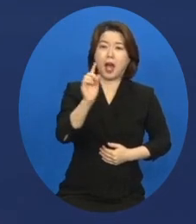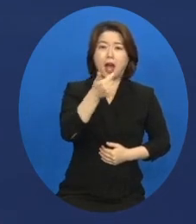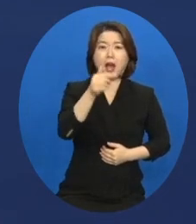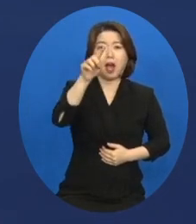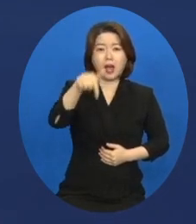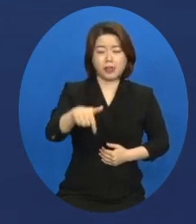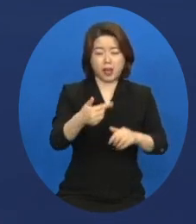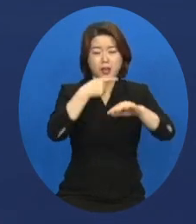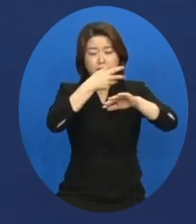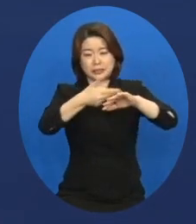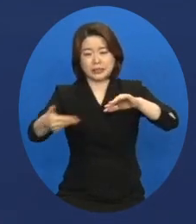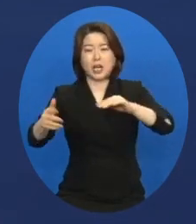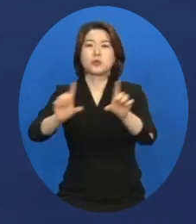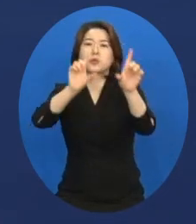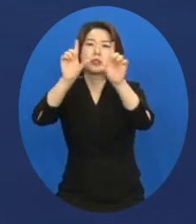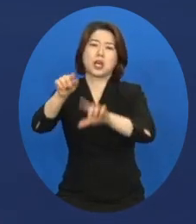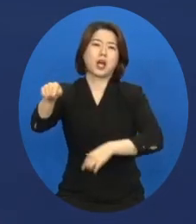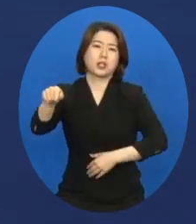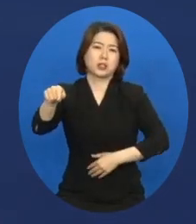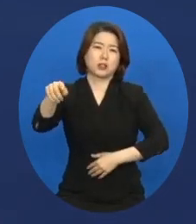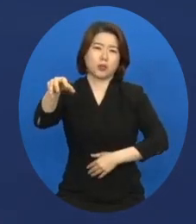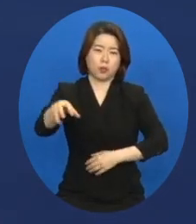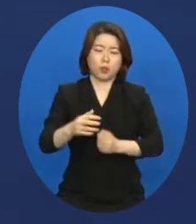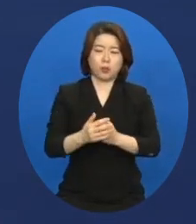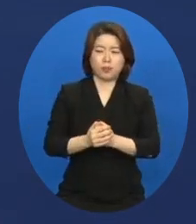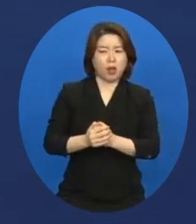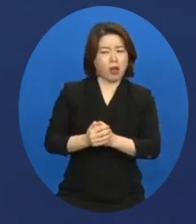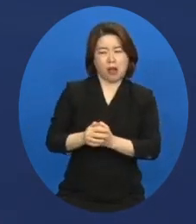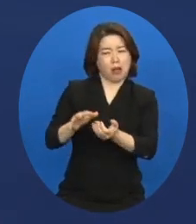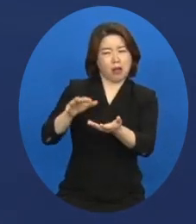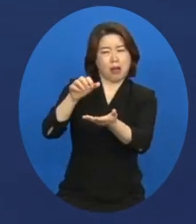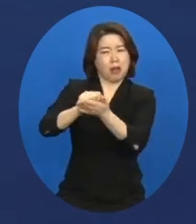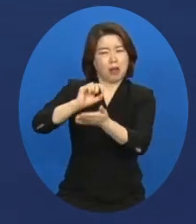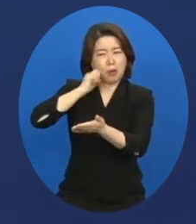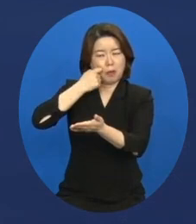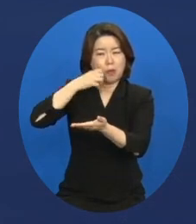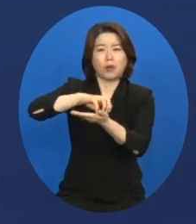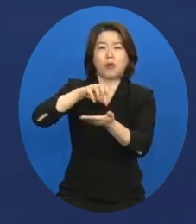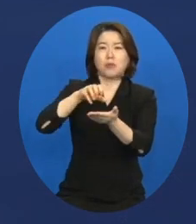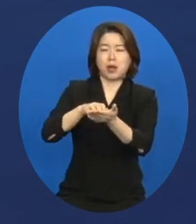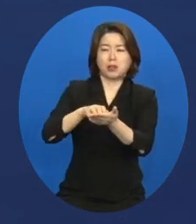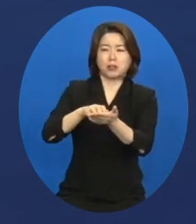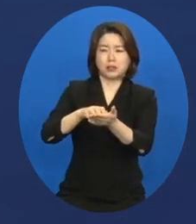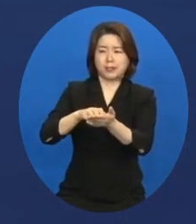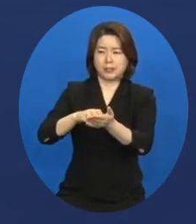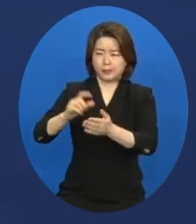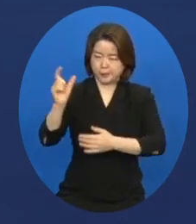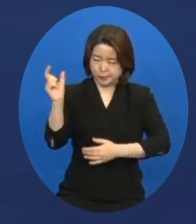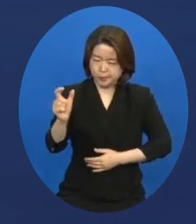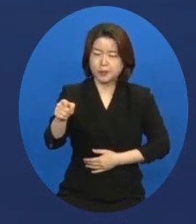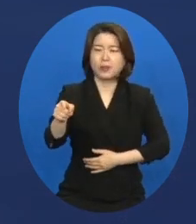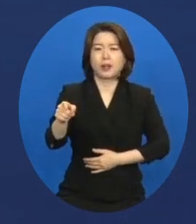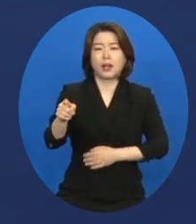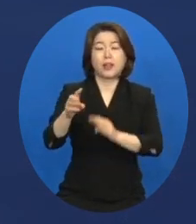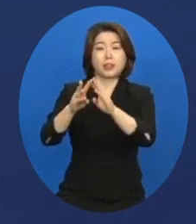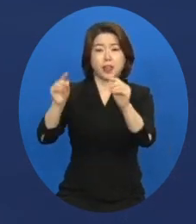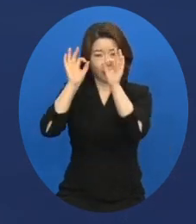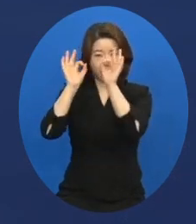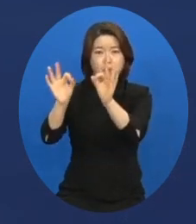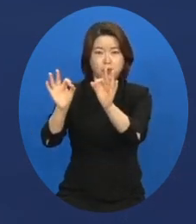살고 있었습니다. 그 땅은 점령할 수 없을 만큼 그렇게 아주 완강해 보인 땅이었습니다.